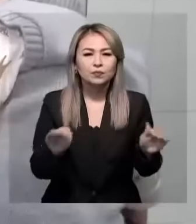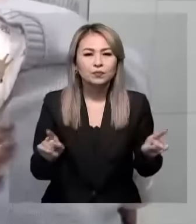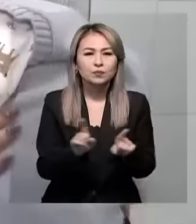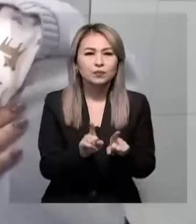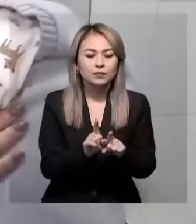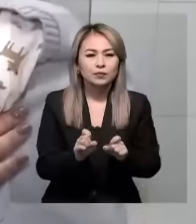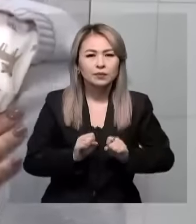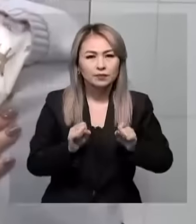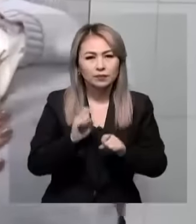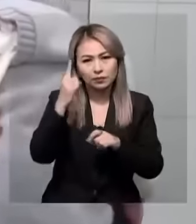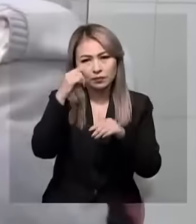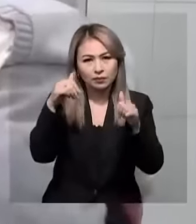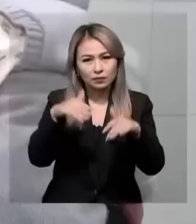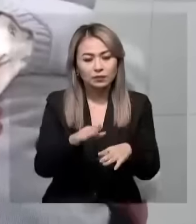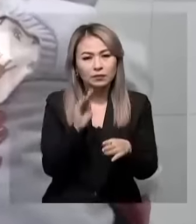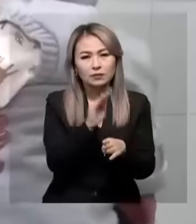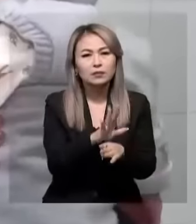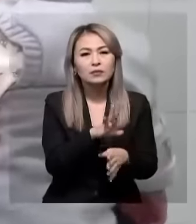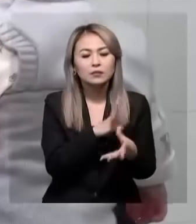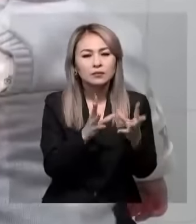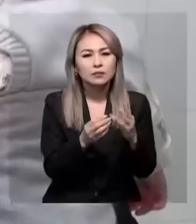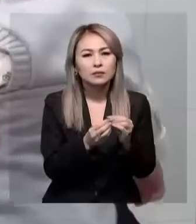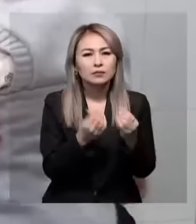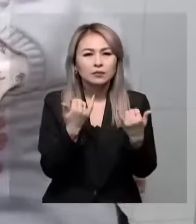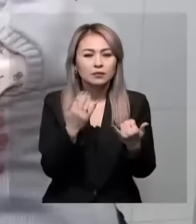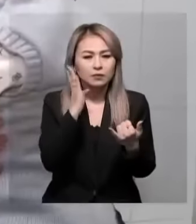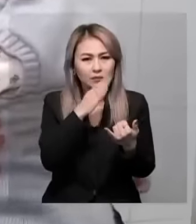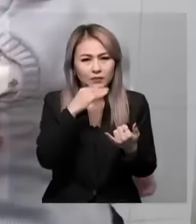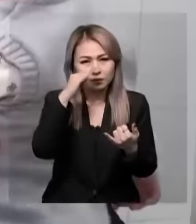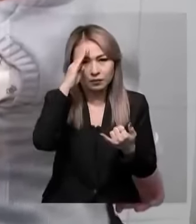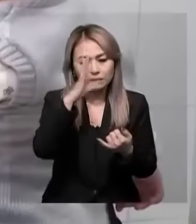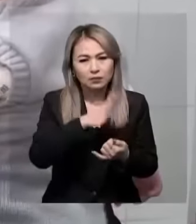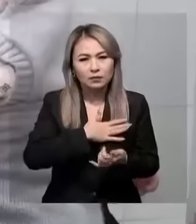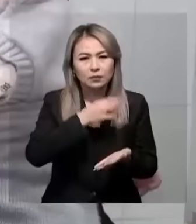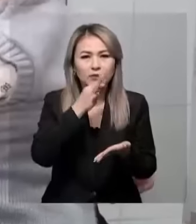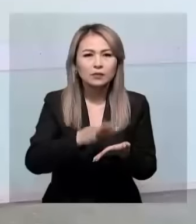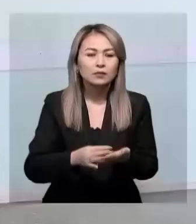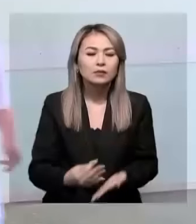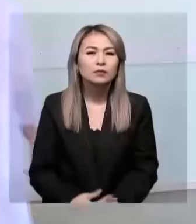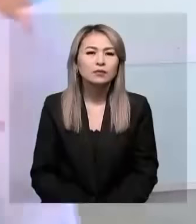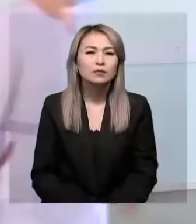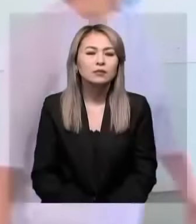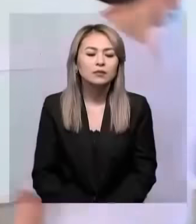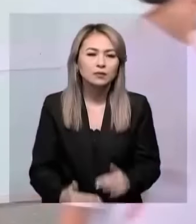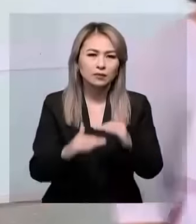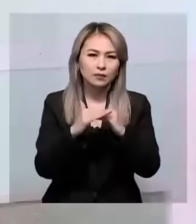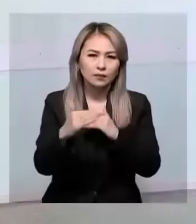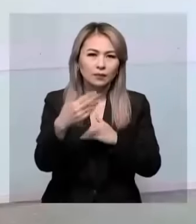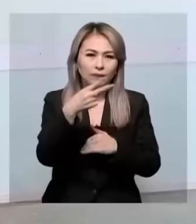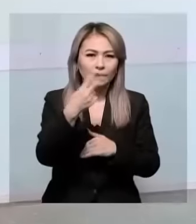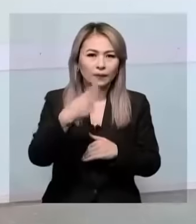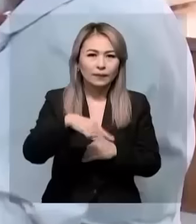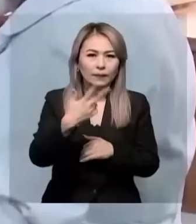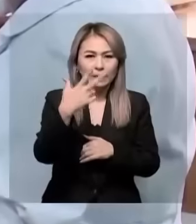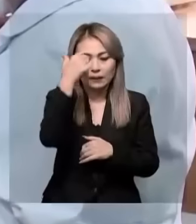екпе салдыртуды жөн санадық. Өйткені оның денсаулығына ата-ана ретінде біз жауаптымыз. Елімізде